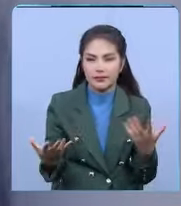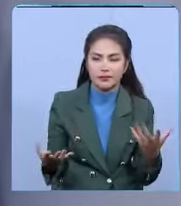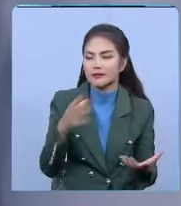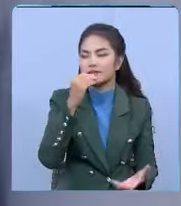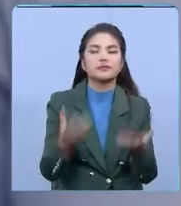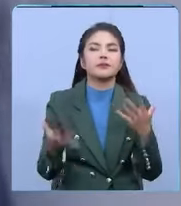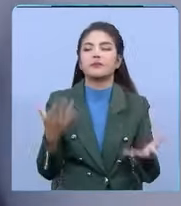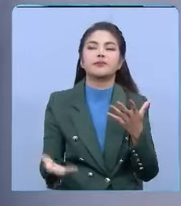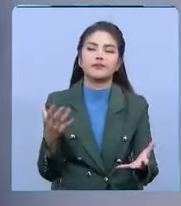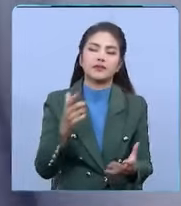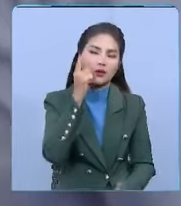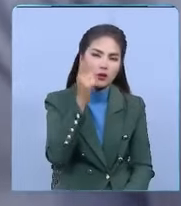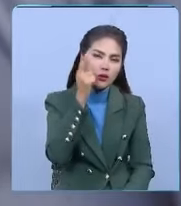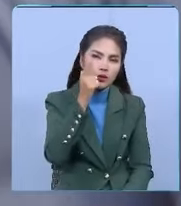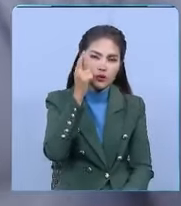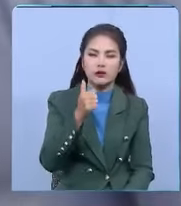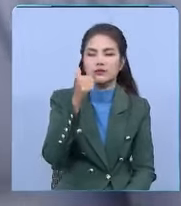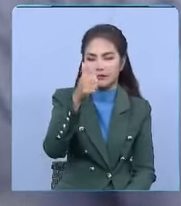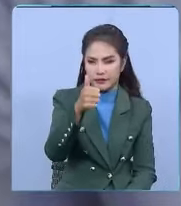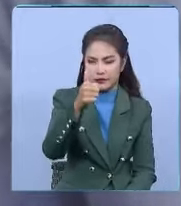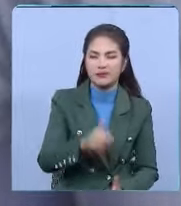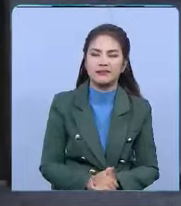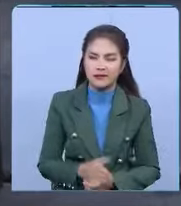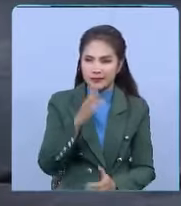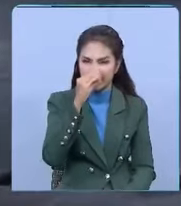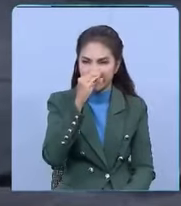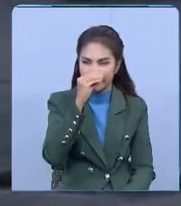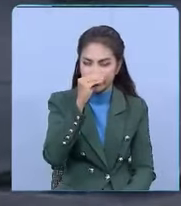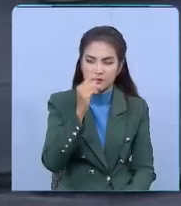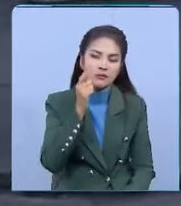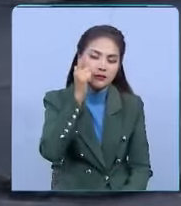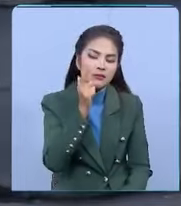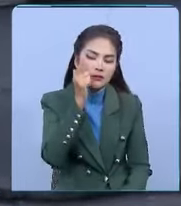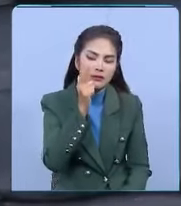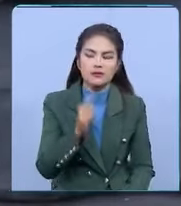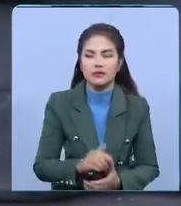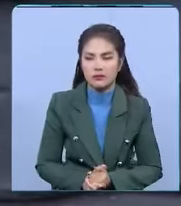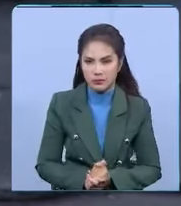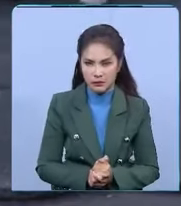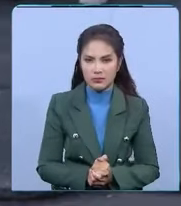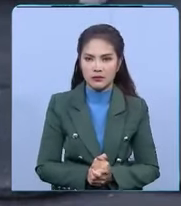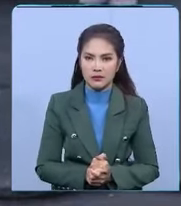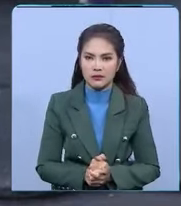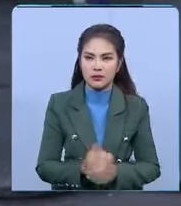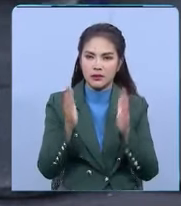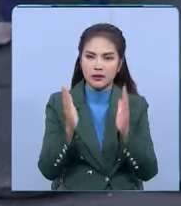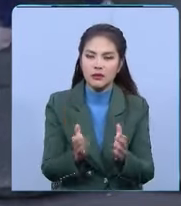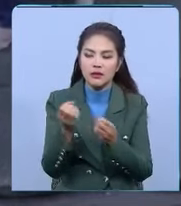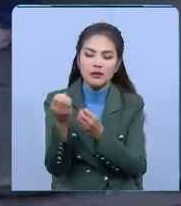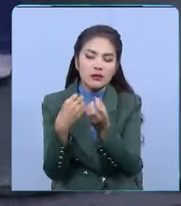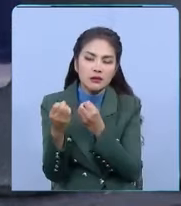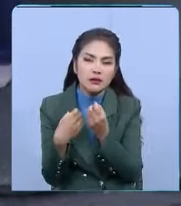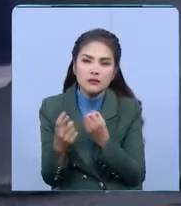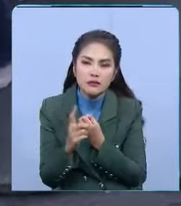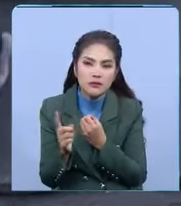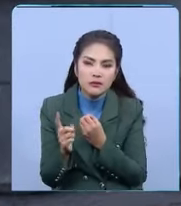งป้อมก็ได้ ลุงป้อมนะฮะงั้นผมขออนุญาตเรียกลุงป้อมนะครับ ครับโอเคครับ ผมเซอร์ไพรส์นิดนึงตอนที่ทีมงานเขาบอกผมเพราะว่าร้าน